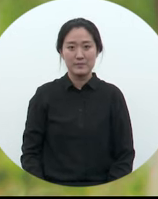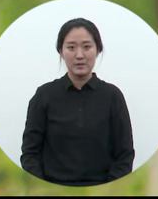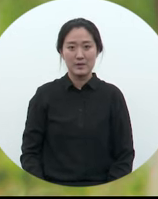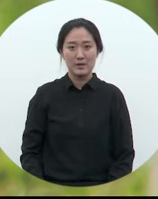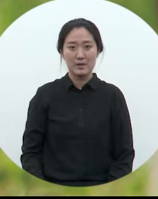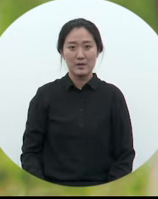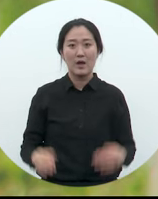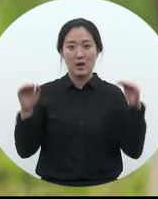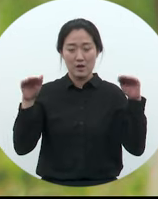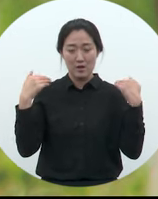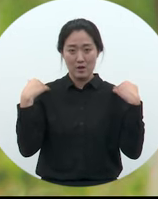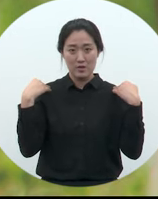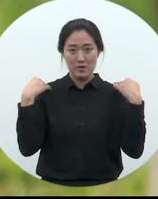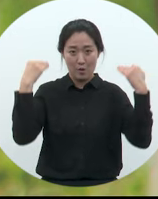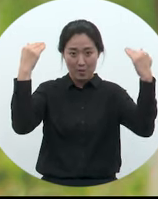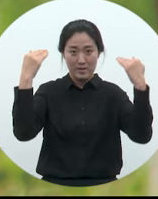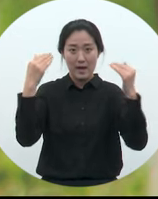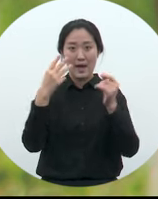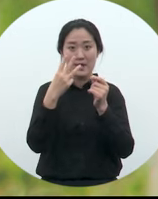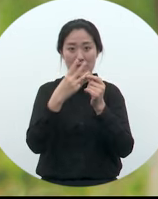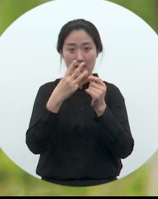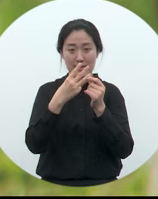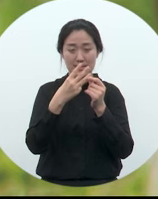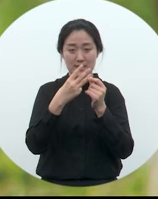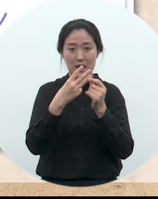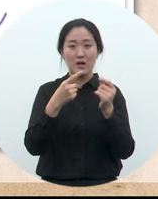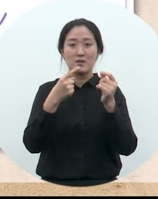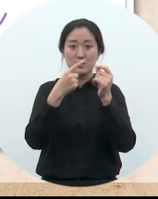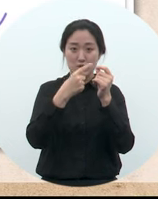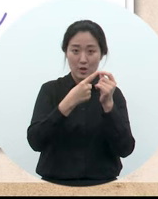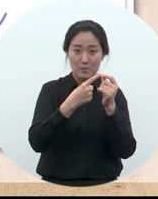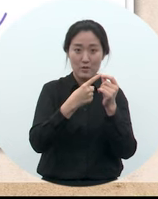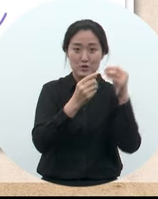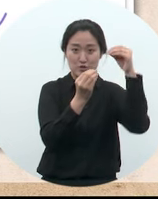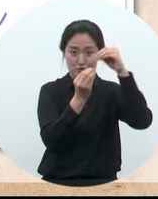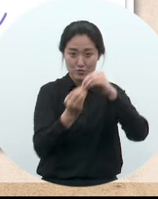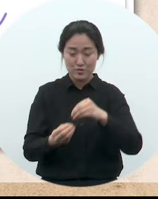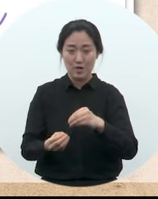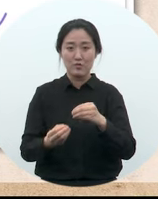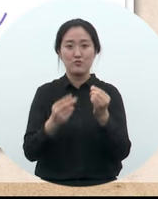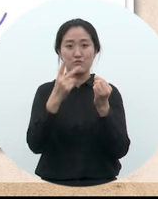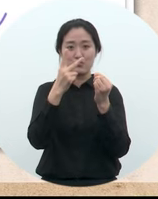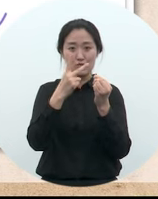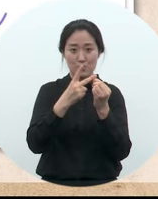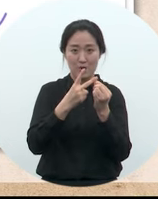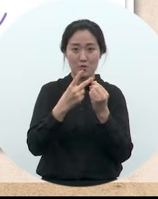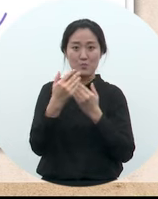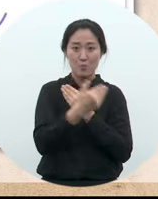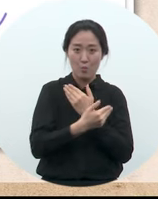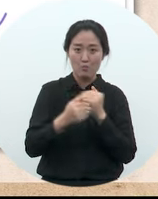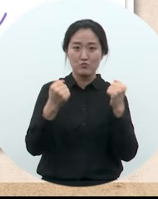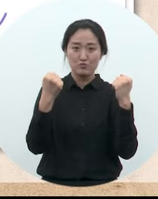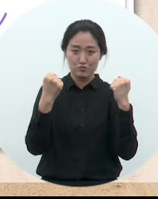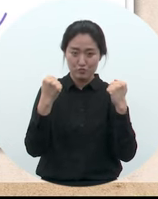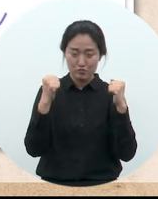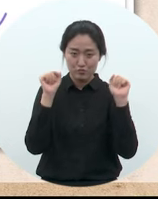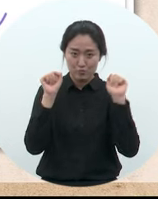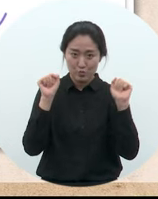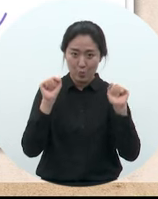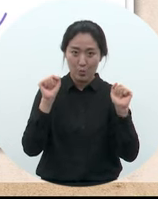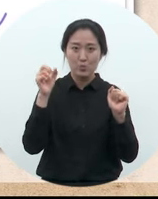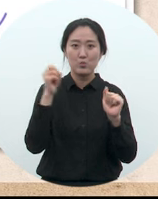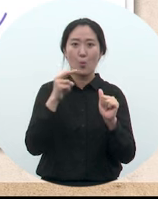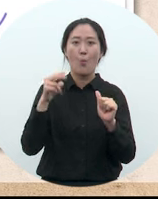성장이라고 하는 것은 세 가지 요인에 의해 가지고 결정이 되는데, 첫 번째는 유전적인 요인이고요. 두 번째는